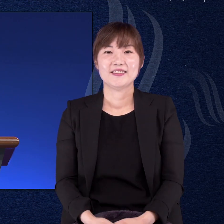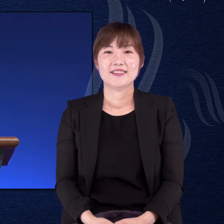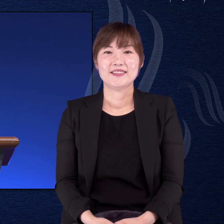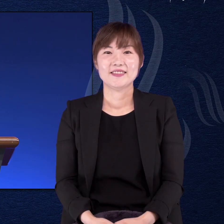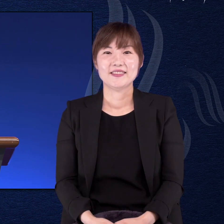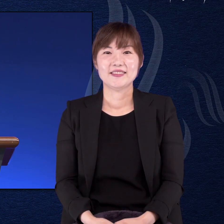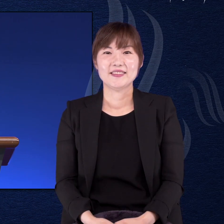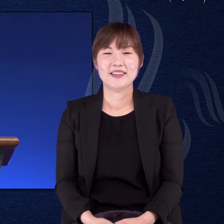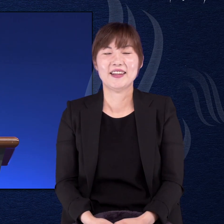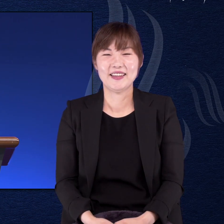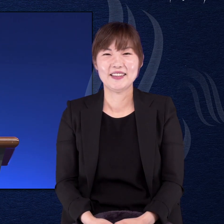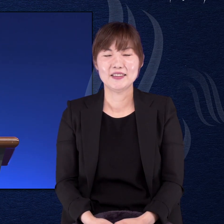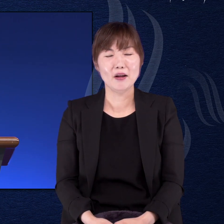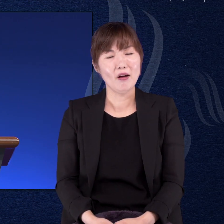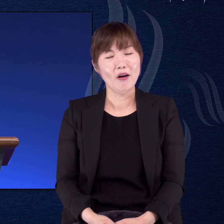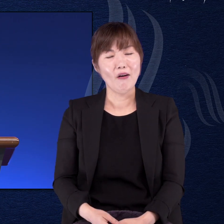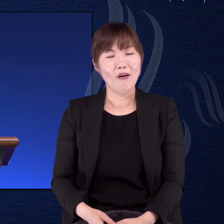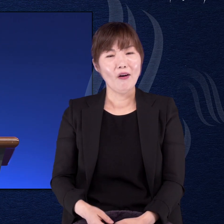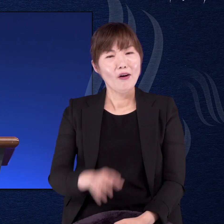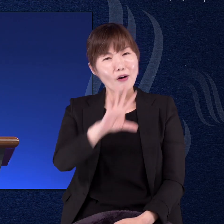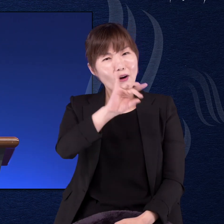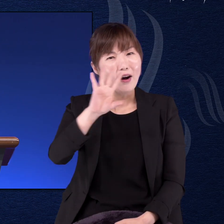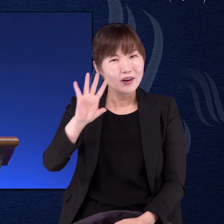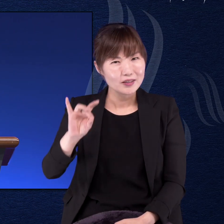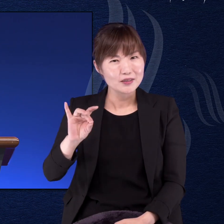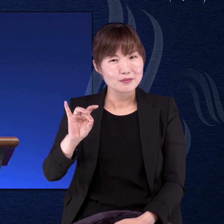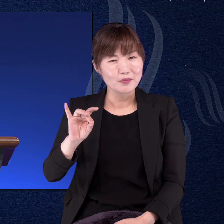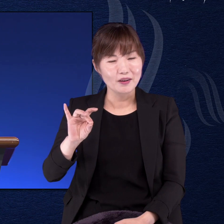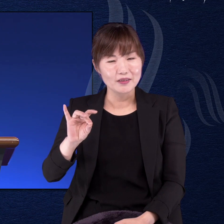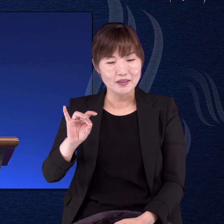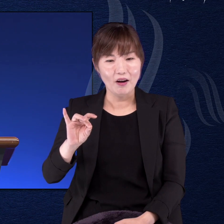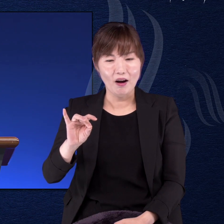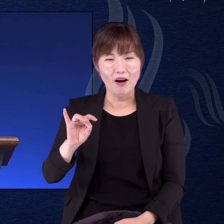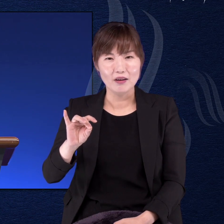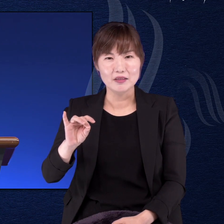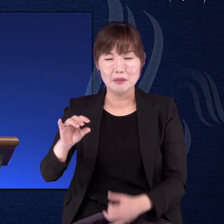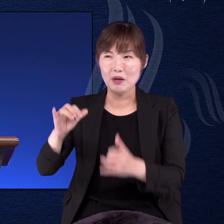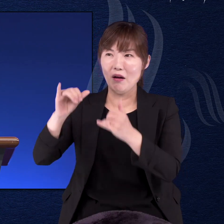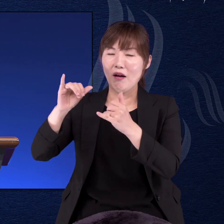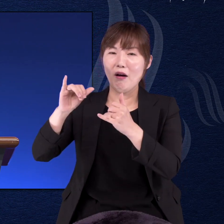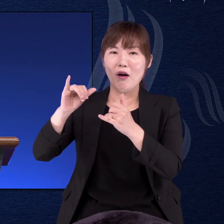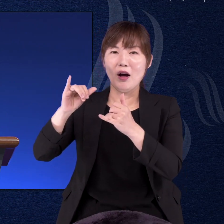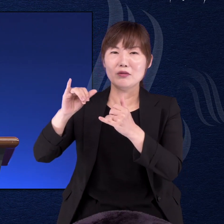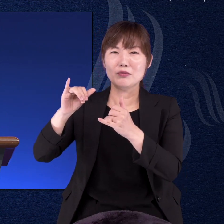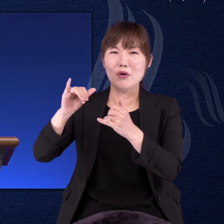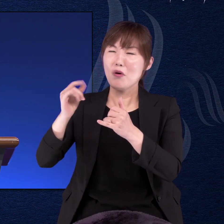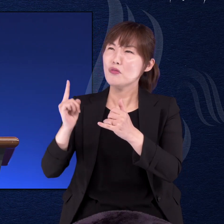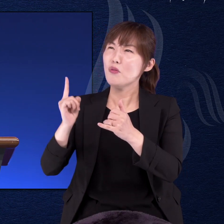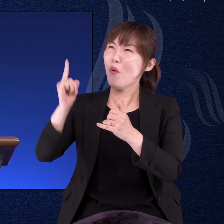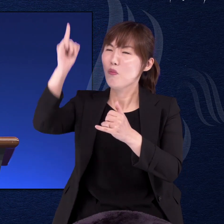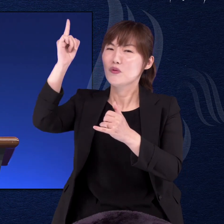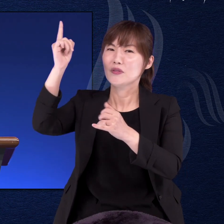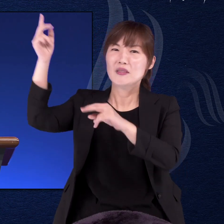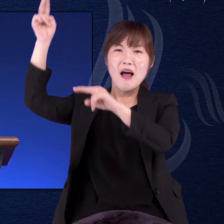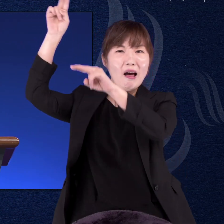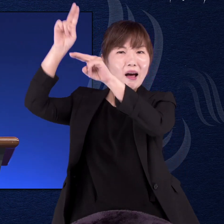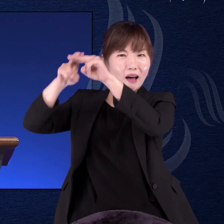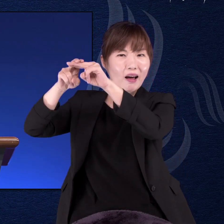상전이다 라고 말씀하시더라고요. 공감합니다. 왜냐하면 우리 딸들이 사춘기에 접어들었기